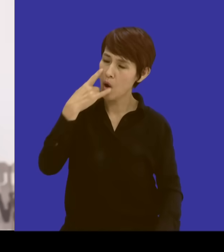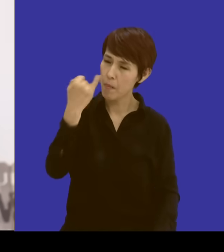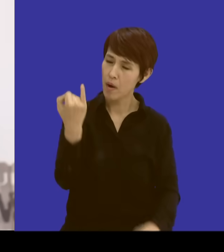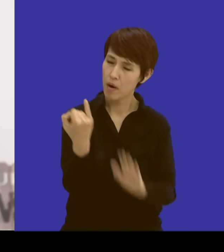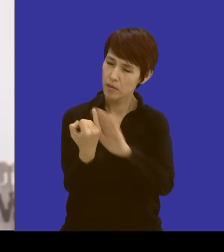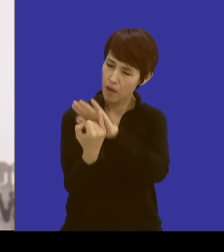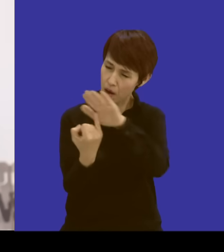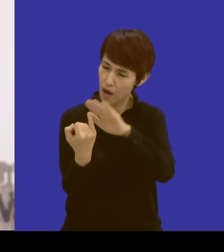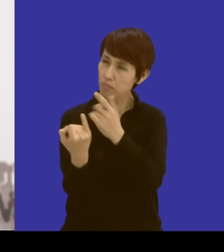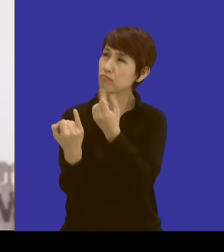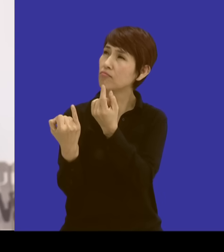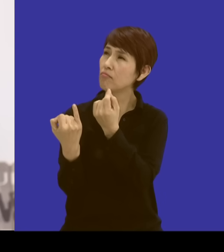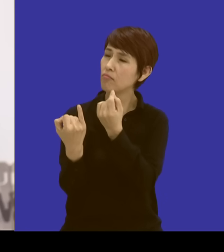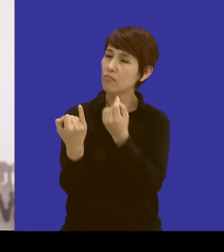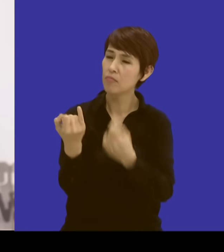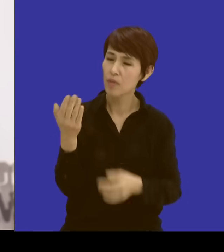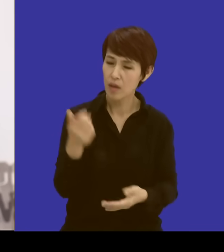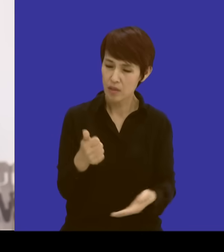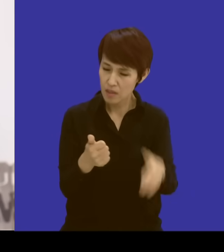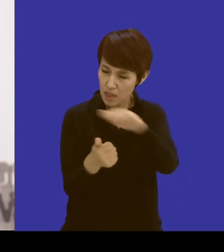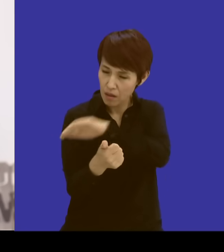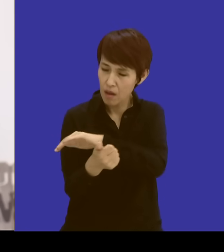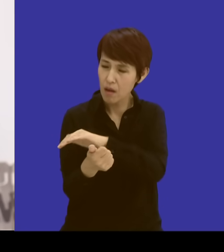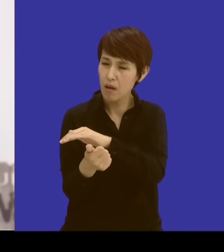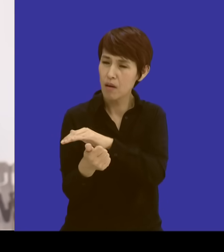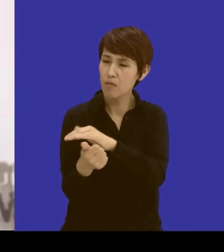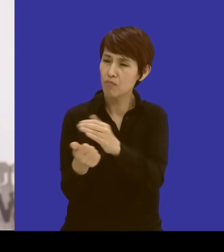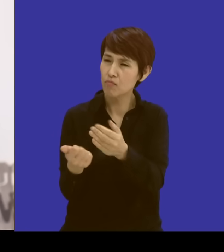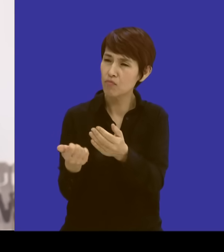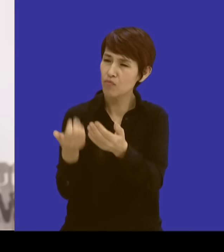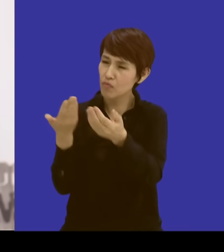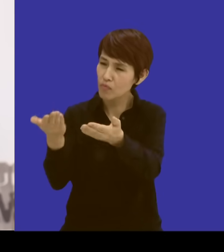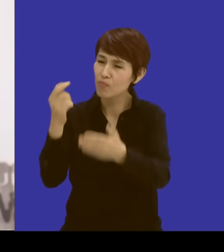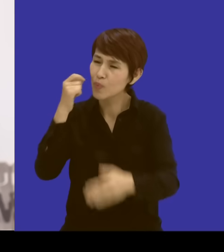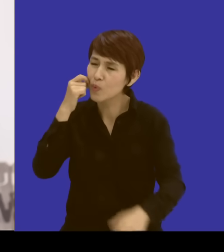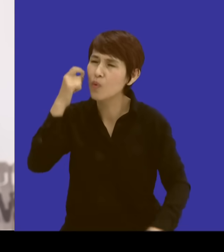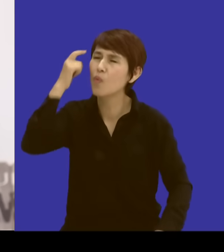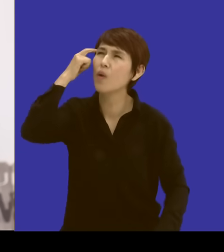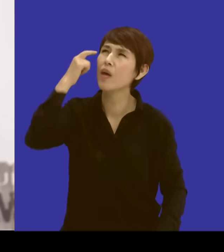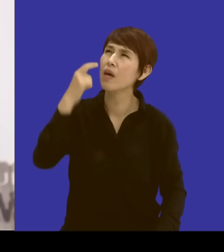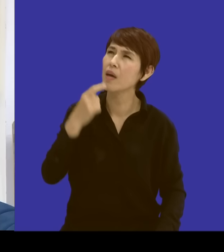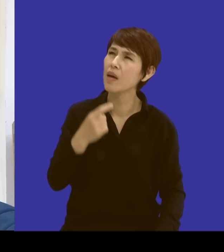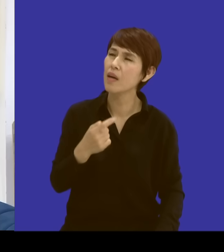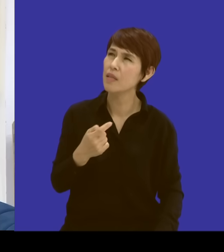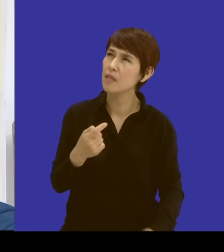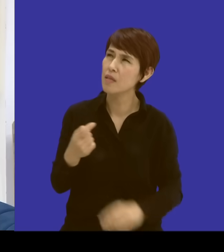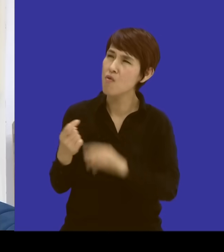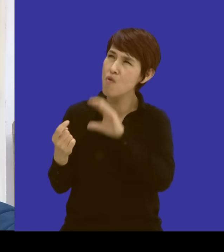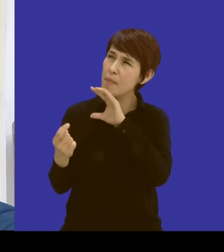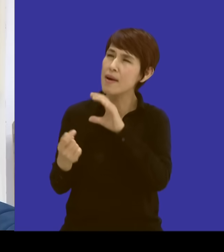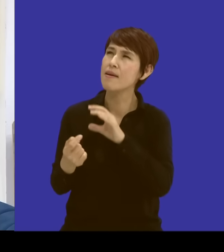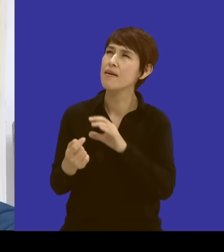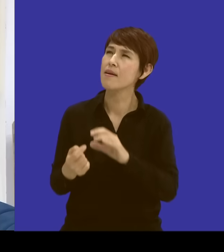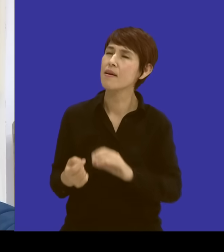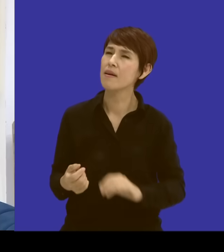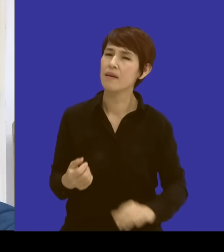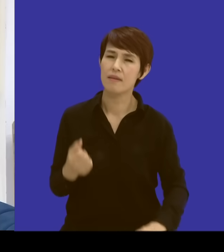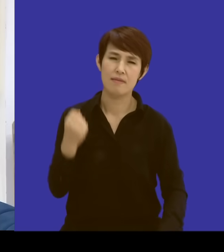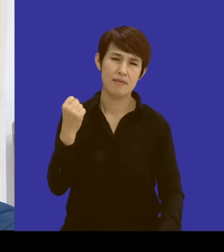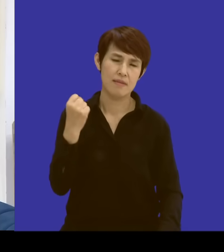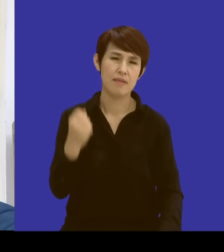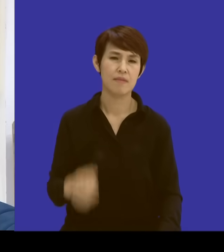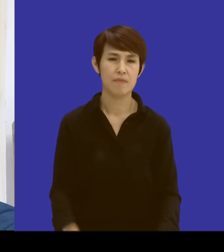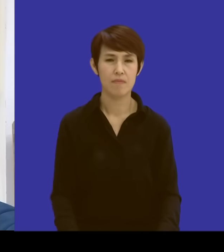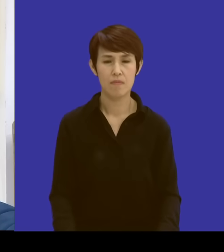장례식도 못하는 이런 방식으로 불러가세요. 원망 기도도 하고 그러다 보니까 너무